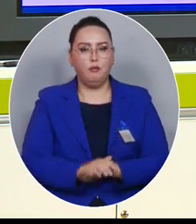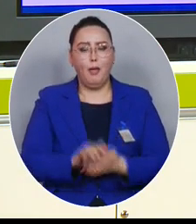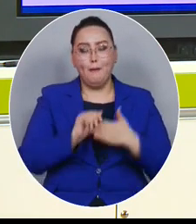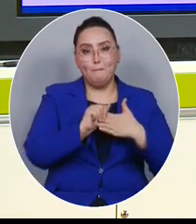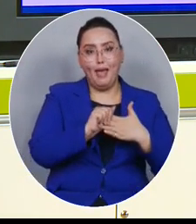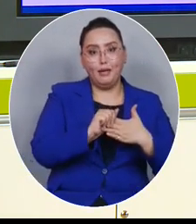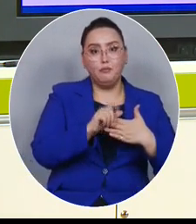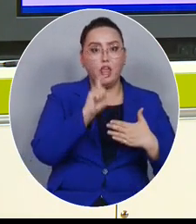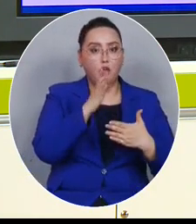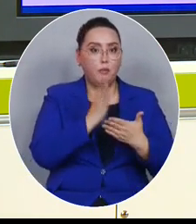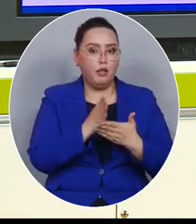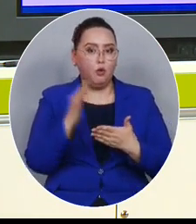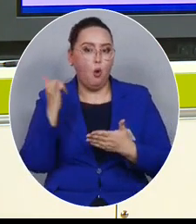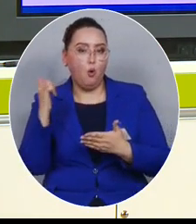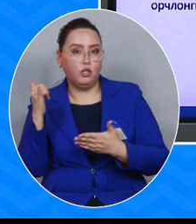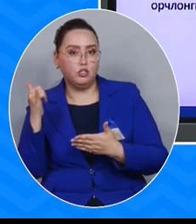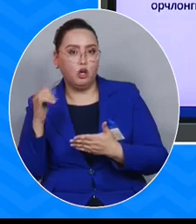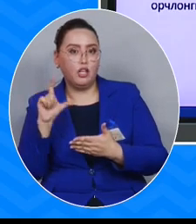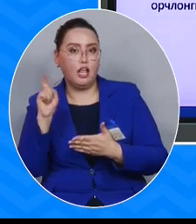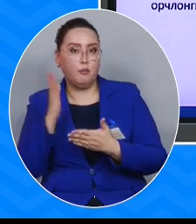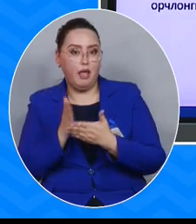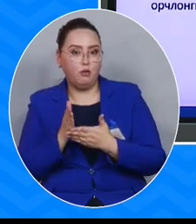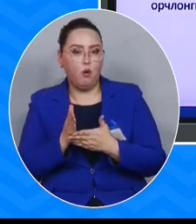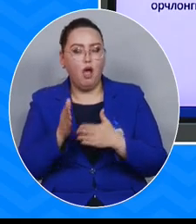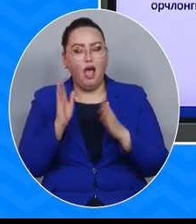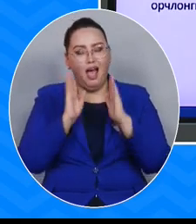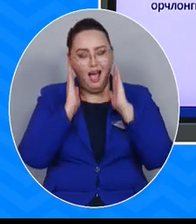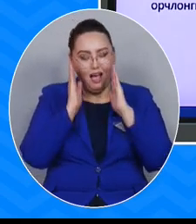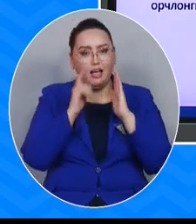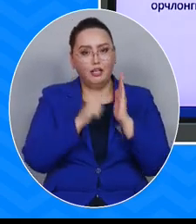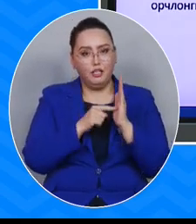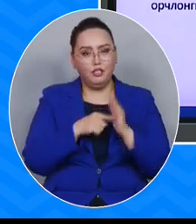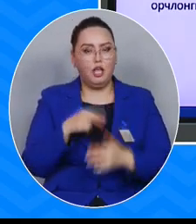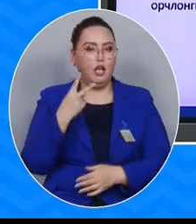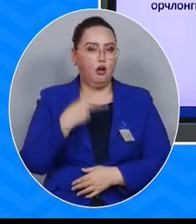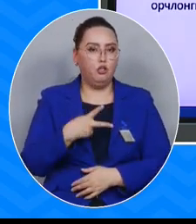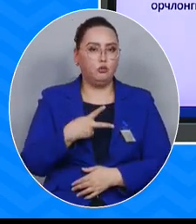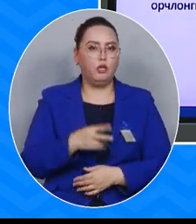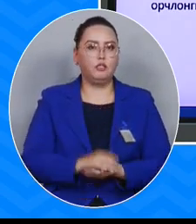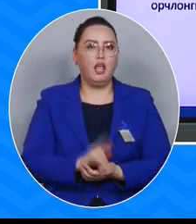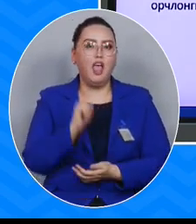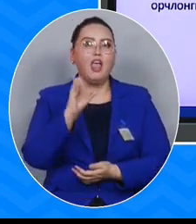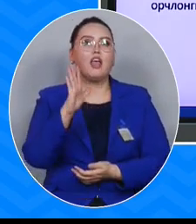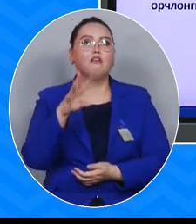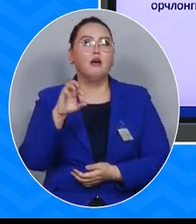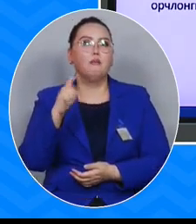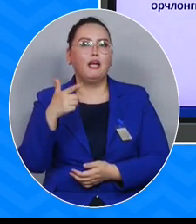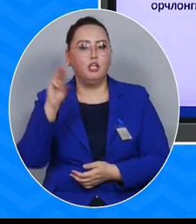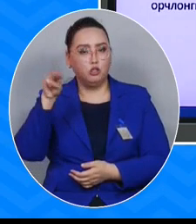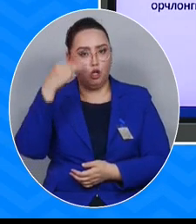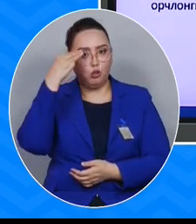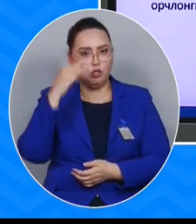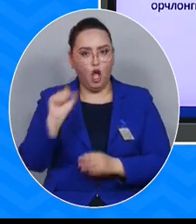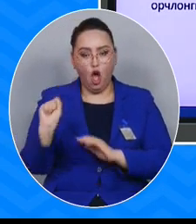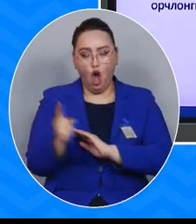уүгдэг хамгээээээхлаад майас, анхархэстоу, хоэр тул, энээээг хэб майгоэг тотархаултэу, эхэй бчилон онцэлсэн